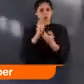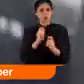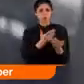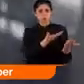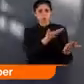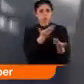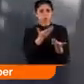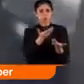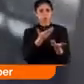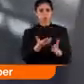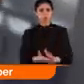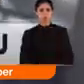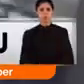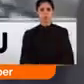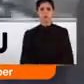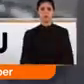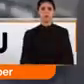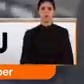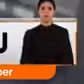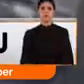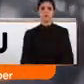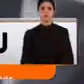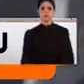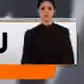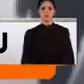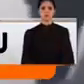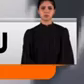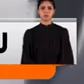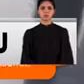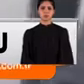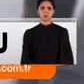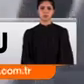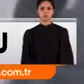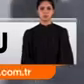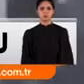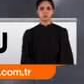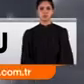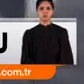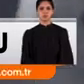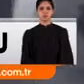Thank you.